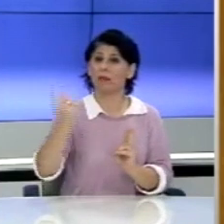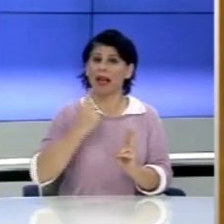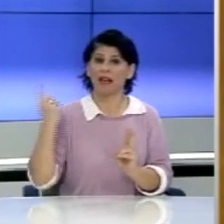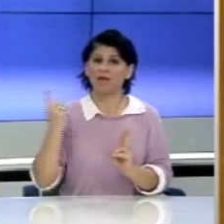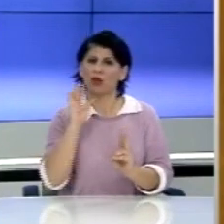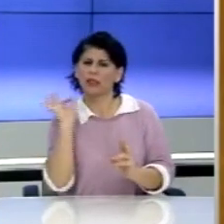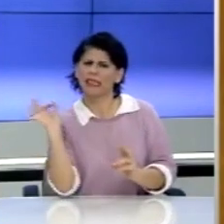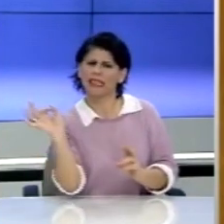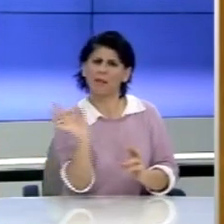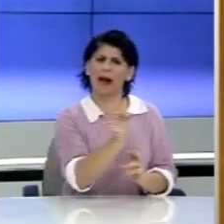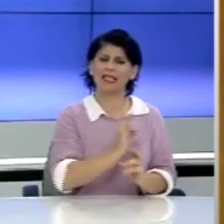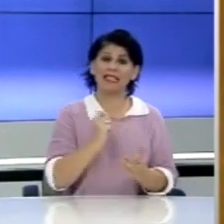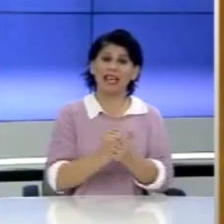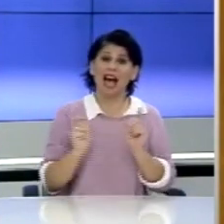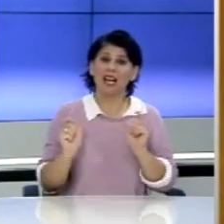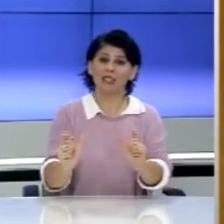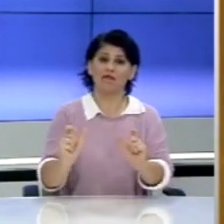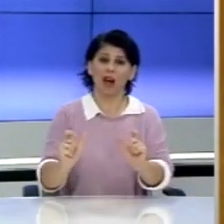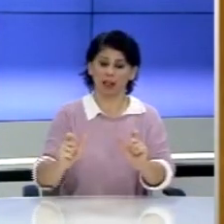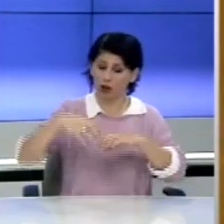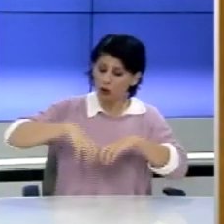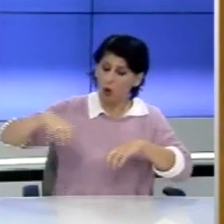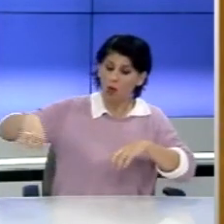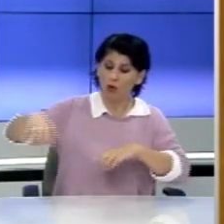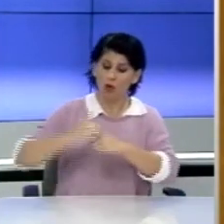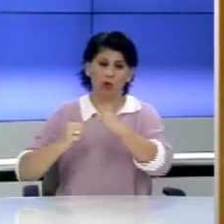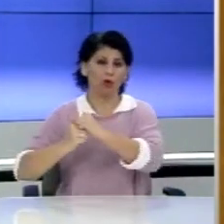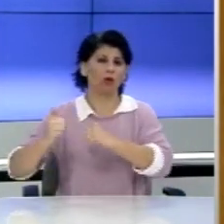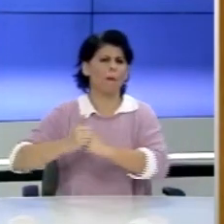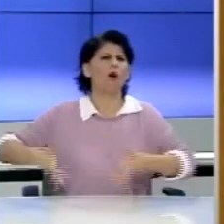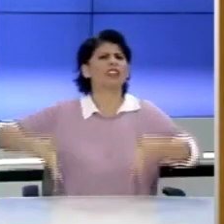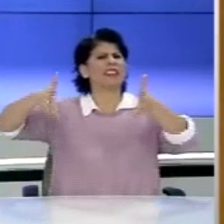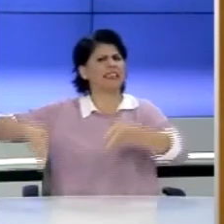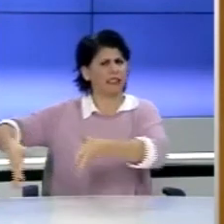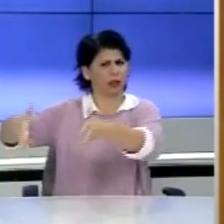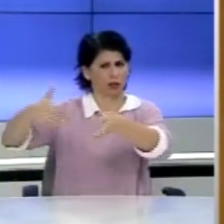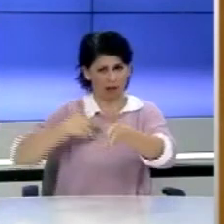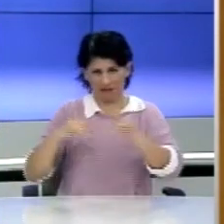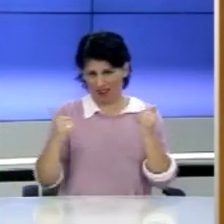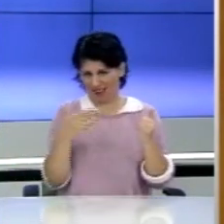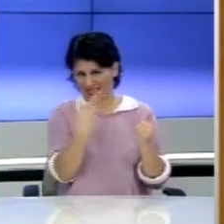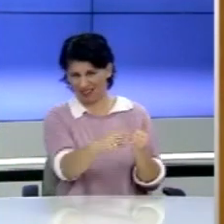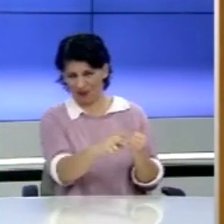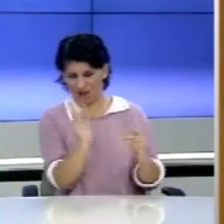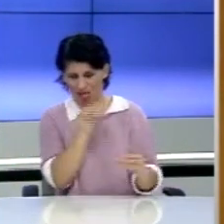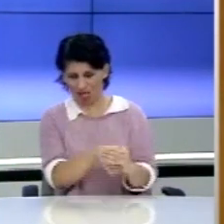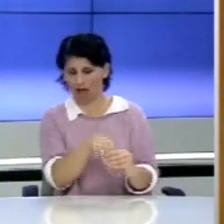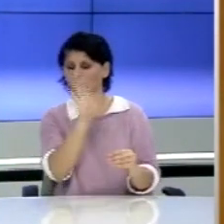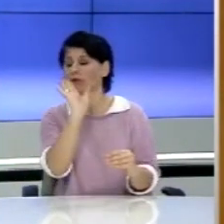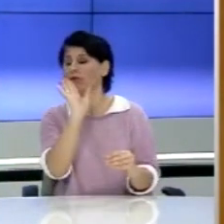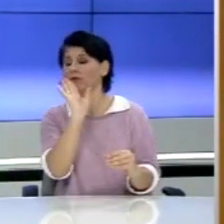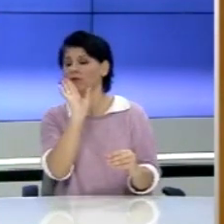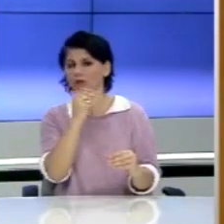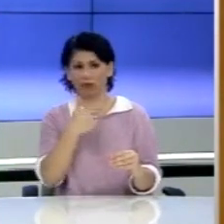περιβαλλοντικής ρύπανσης και την ασφάλεια των εγκαταστάσεων. Εμείς δεν θα παίξουμε το παιχνίδι που θέλετε. Δεν θα σας